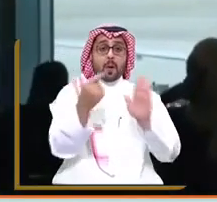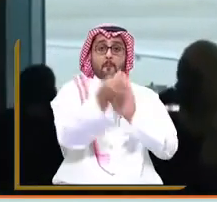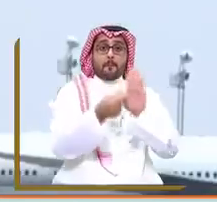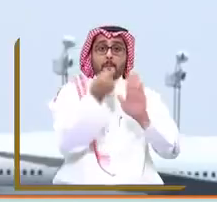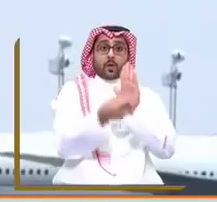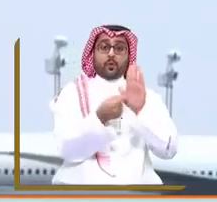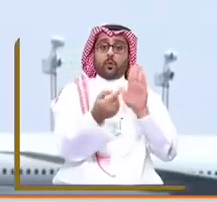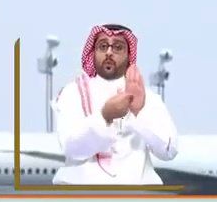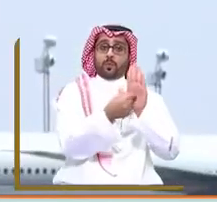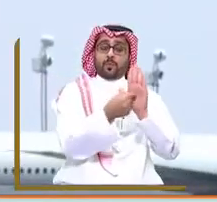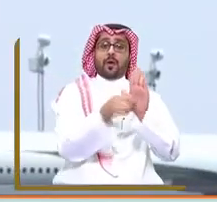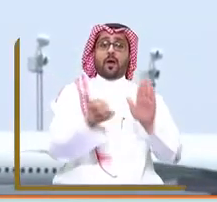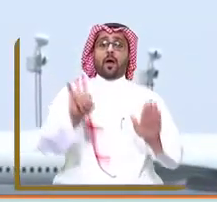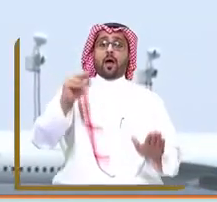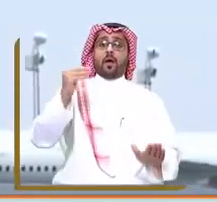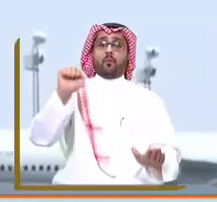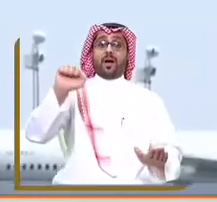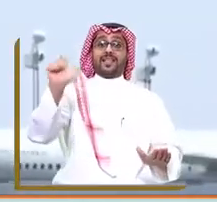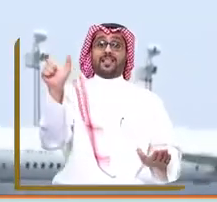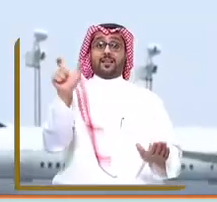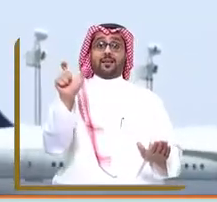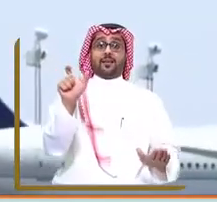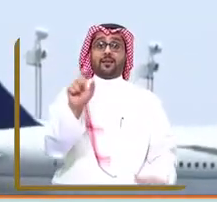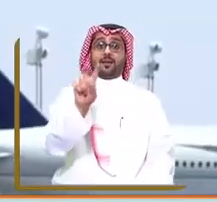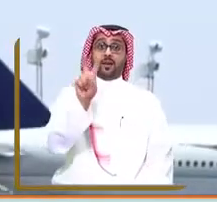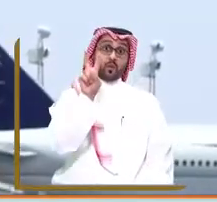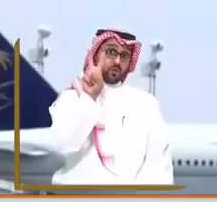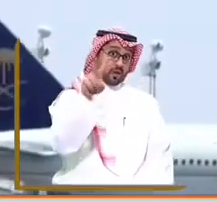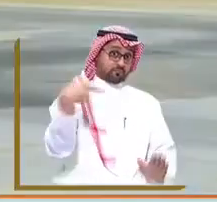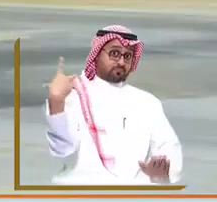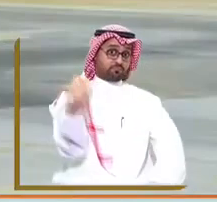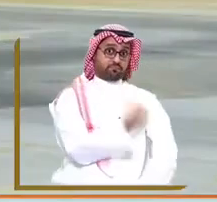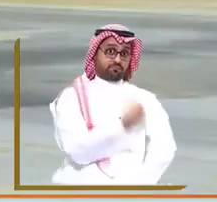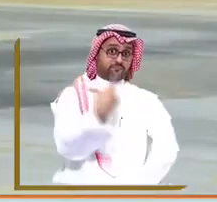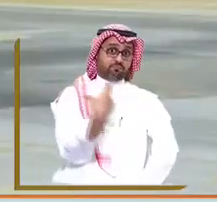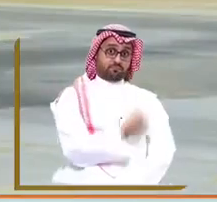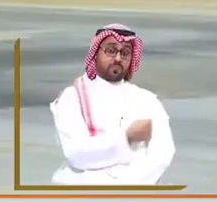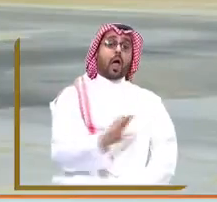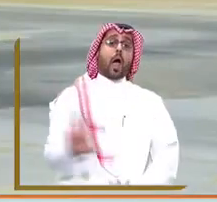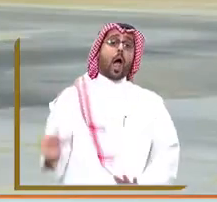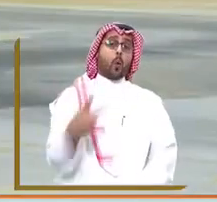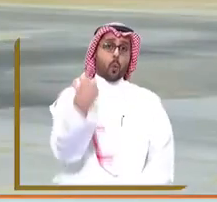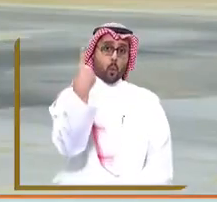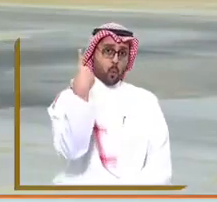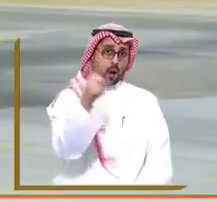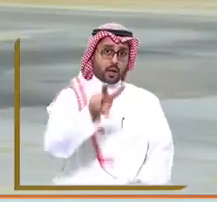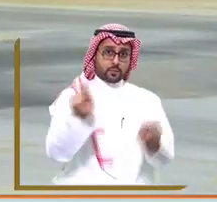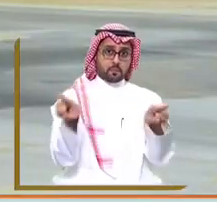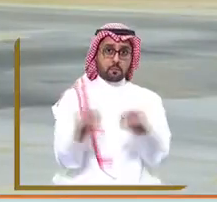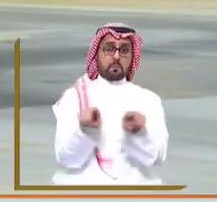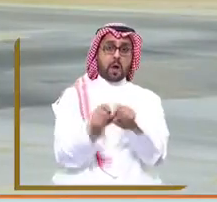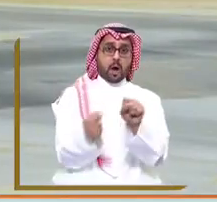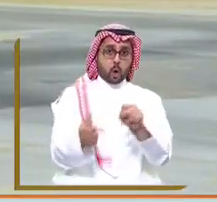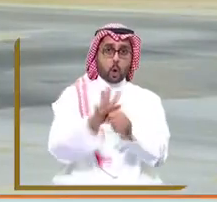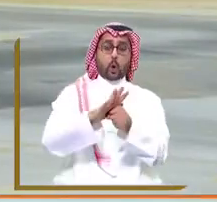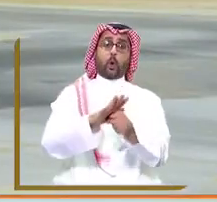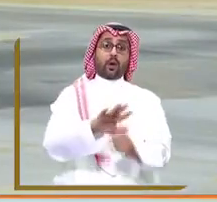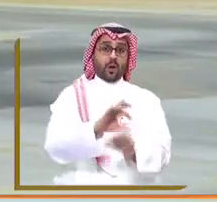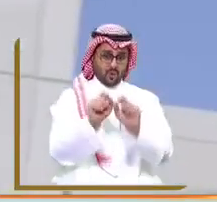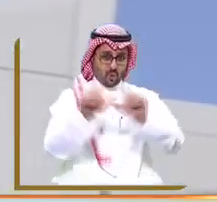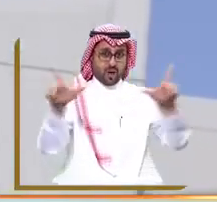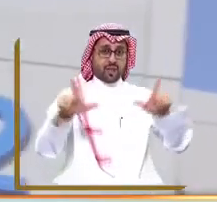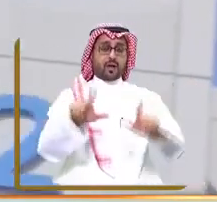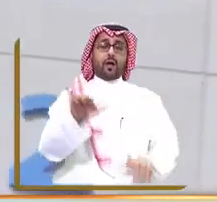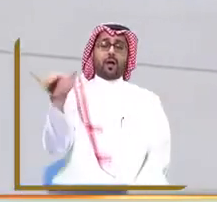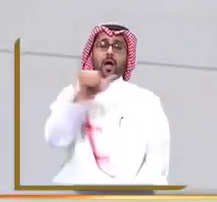الطيران العاملة بمطارات المملكة بشأن تحديث إجراءات سفر المواطنين إلى خارج المملكة. واستثنى التعميم المسافرين